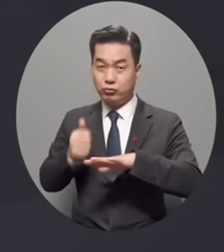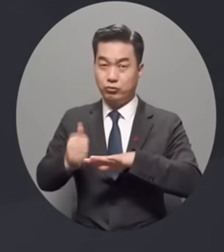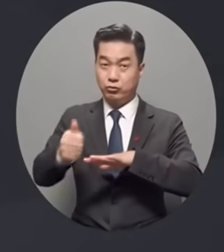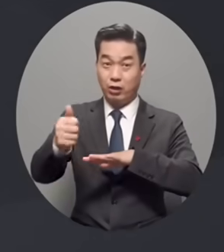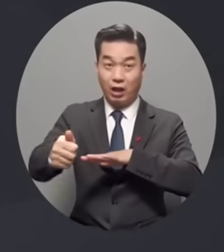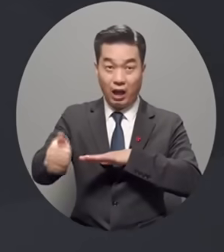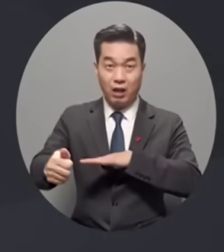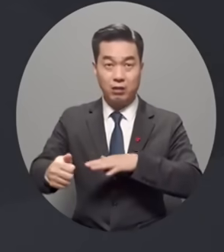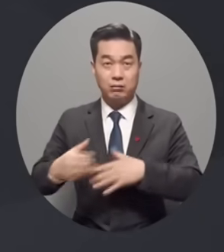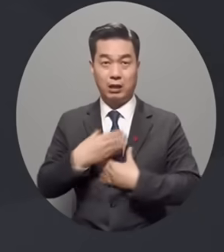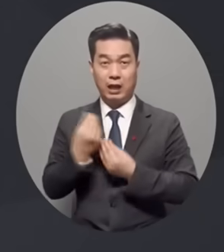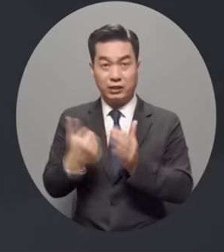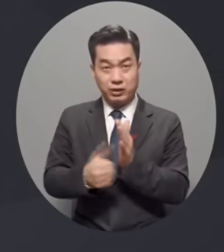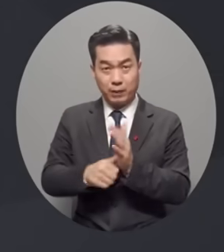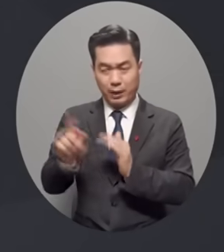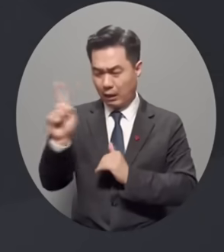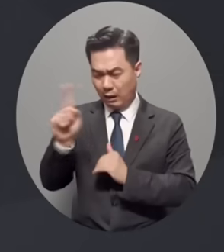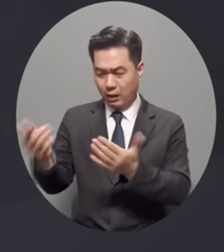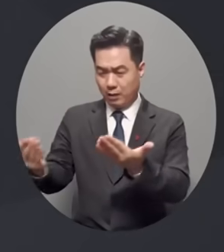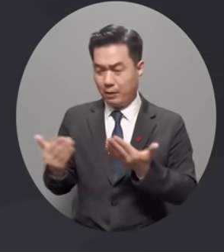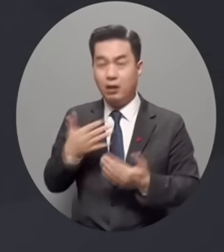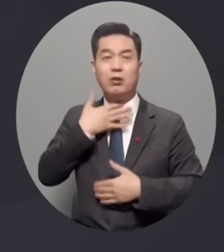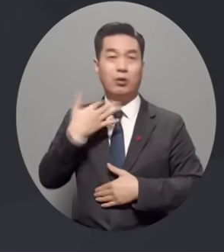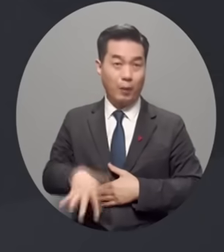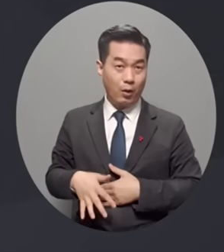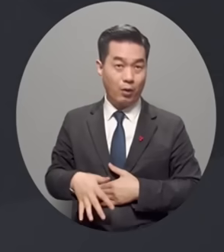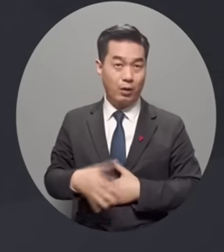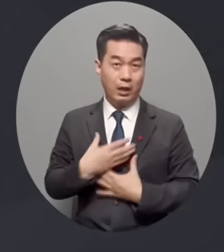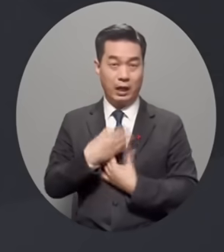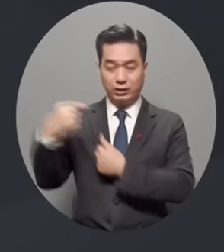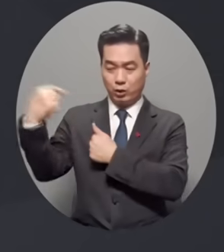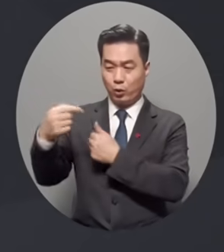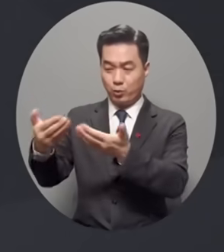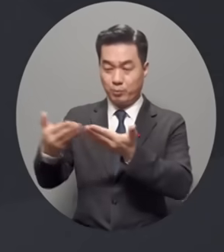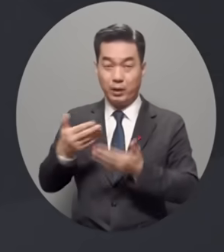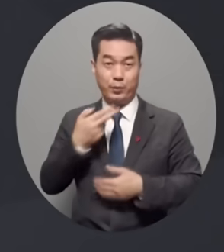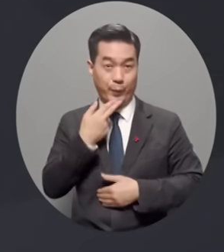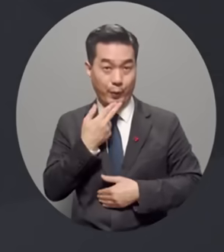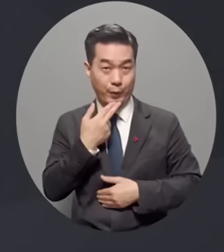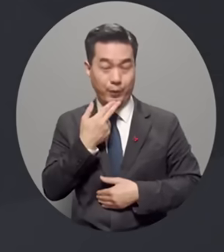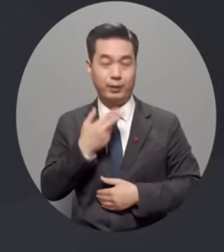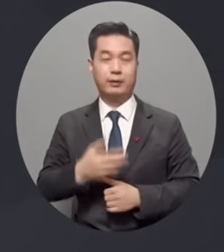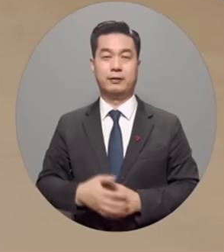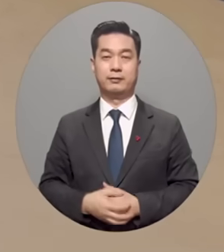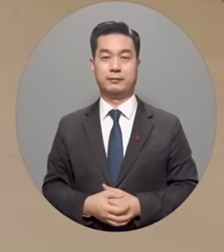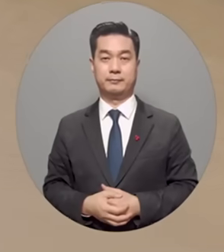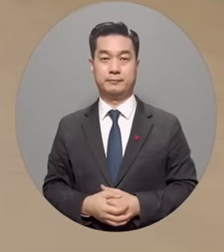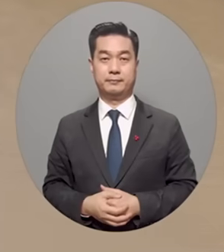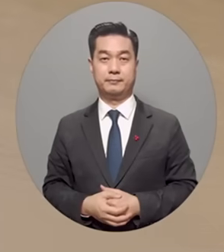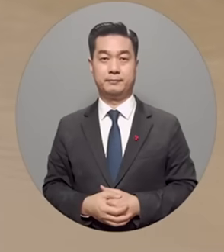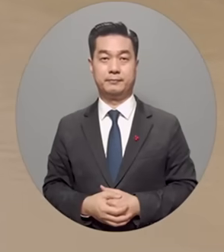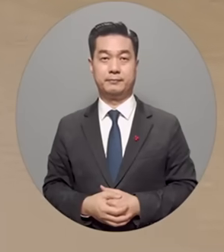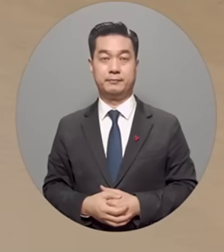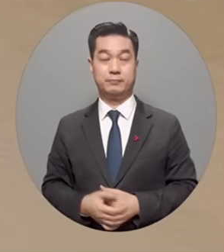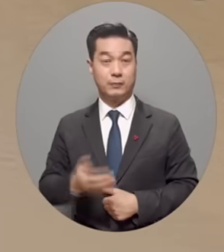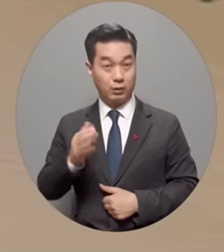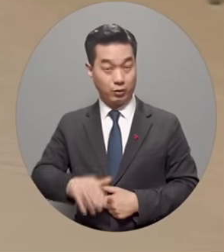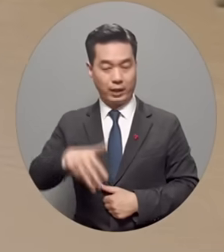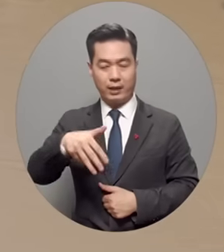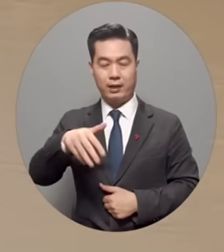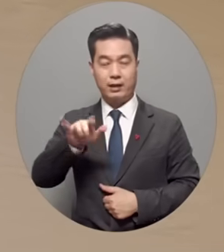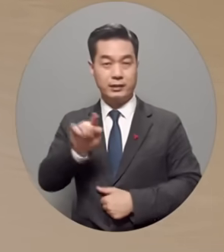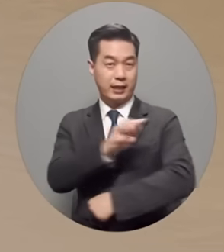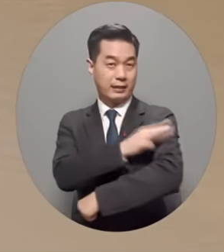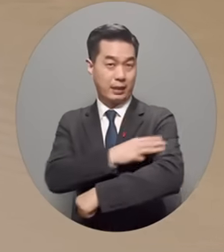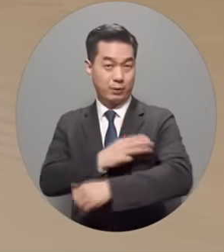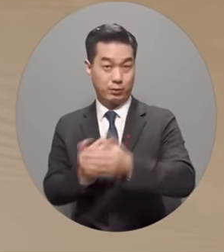따로 안전장비를 하나도 받은 적이 없다. 안전교육을 받은 것도 없었다고 말했습니다. 그런데 최상병 사건이